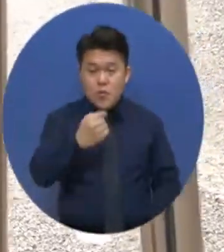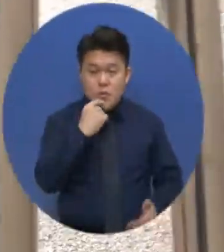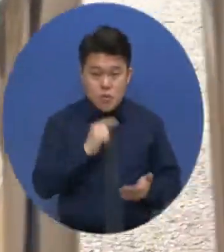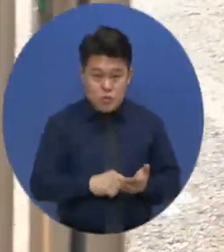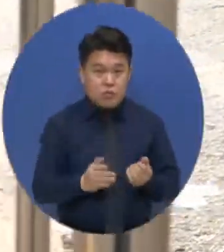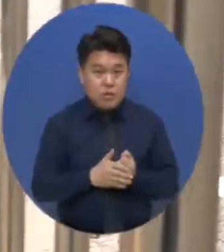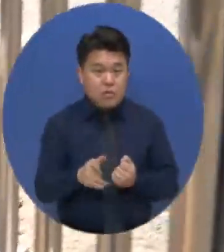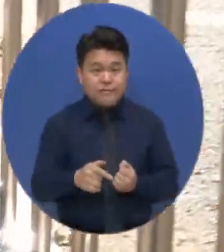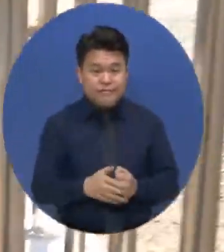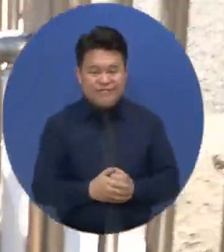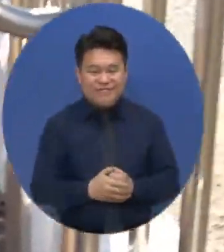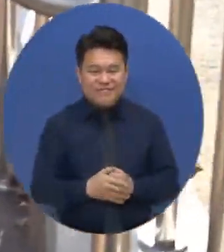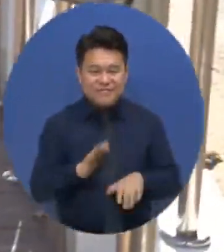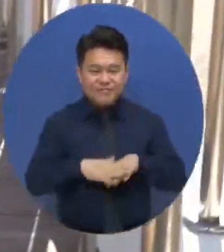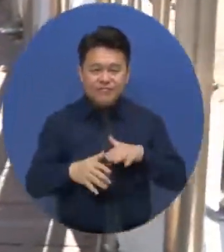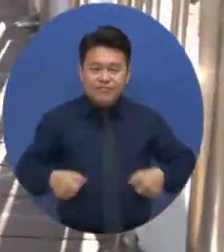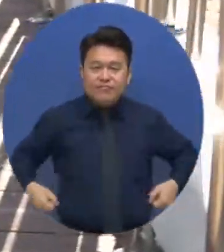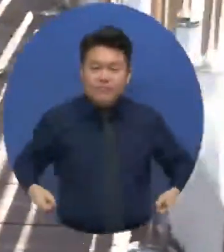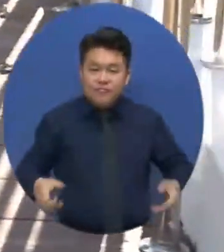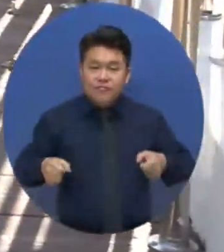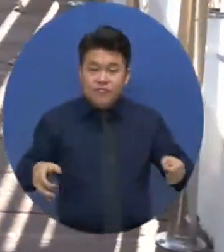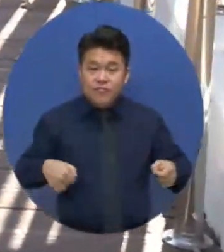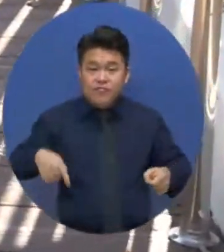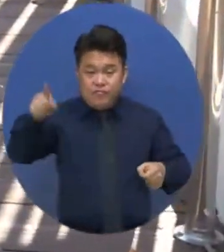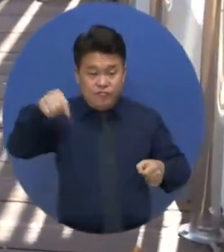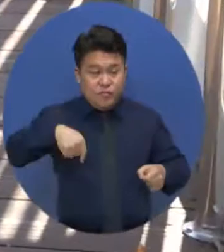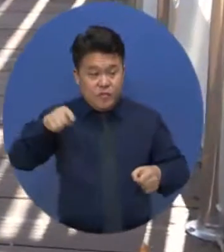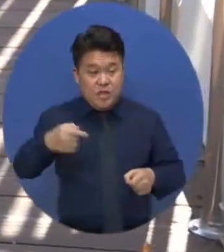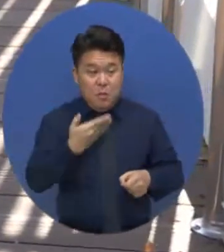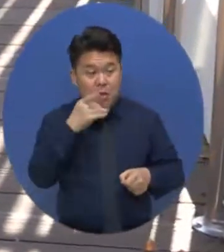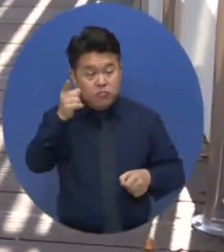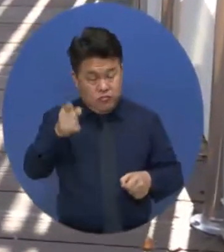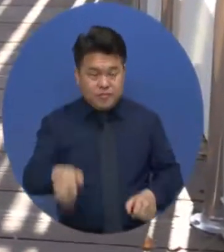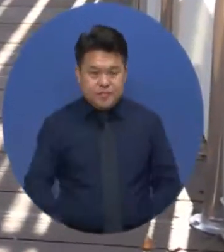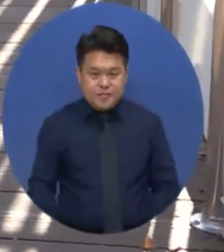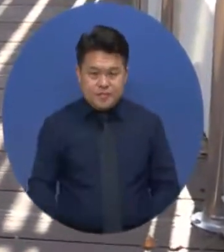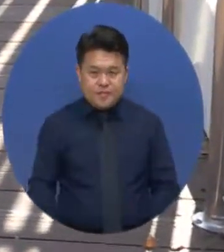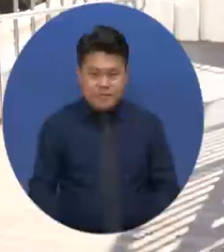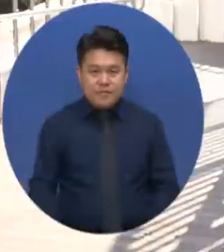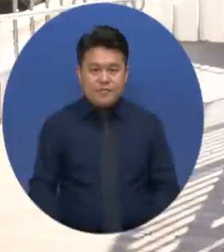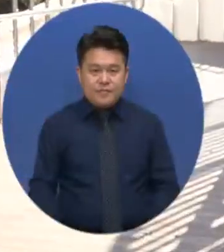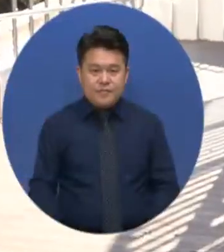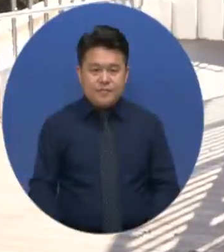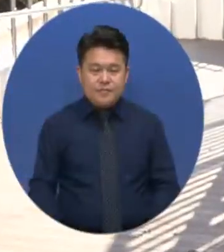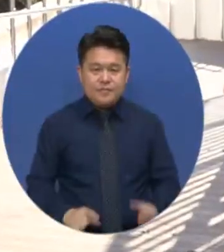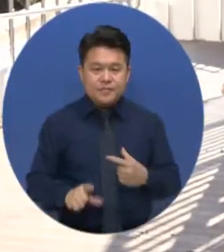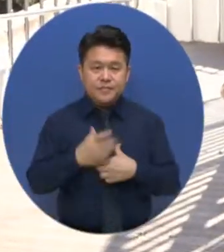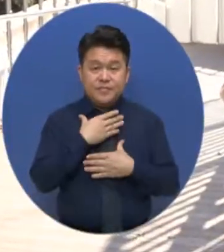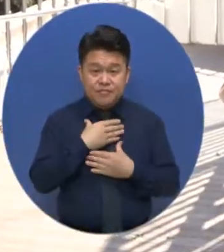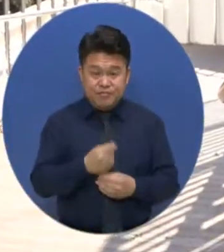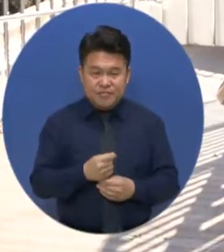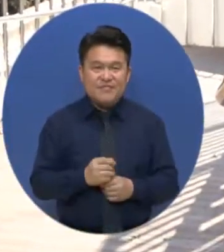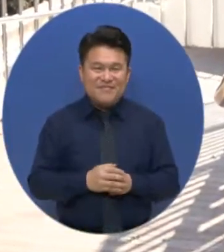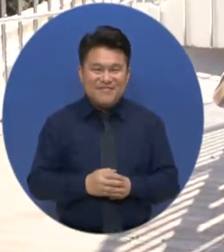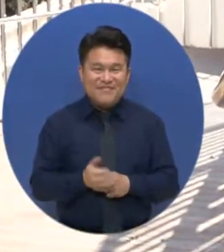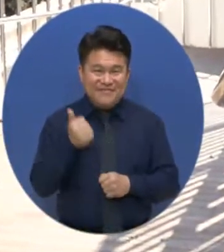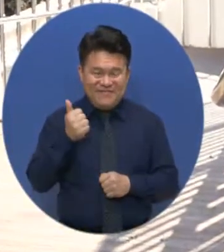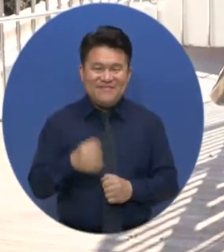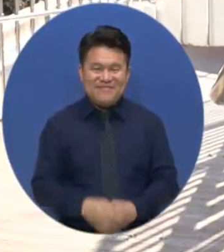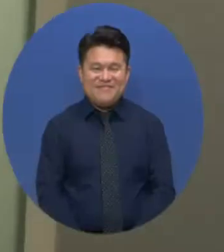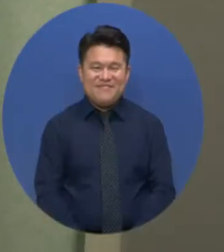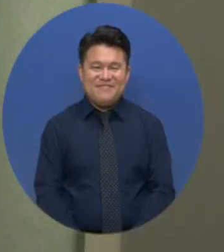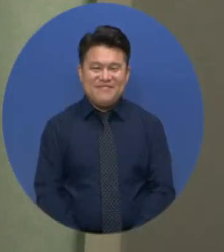완만해져가지고 수동 분들도 이제 원활하게 다 이용이 가능해졌고 조금 더 안전하고 타기 좀 더